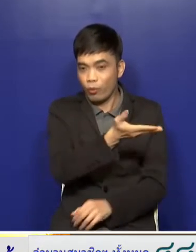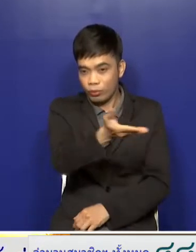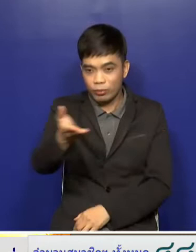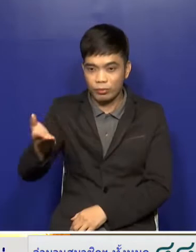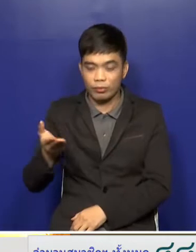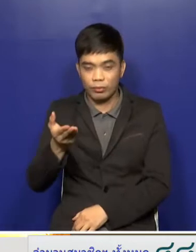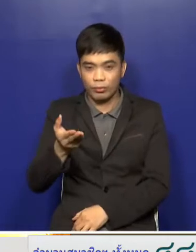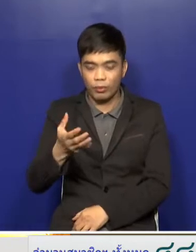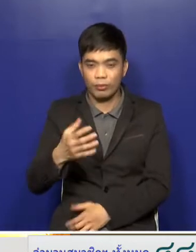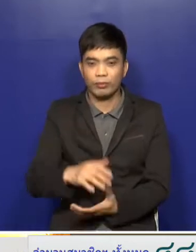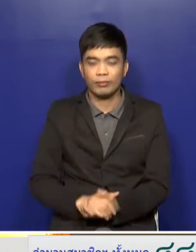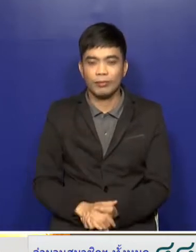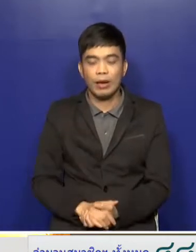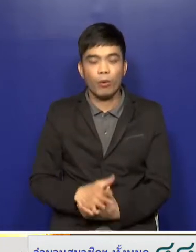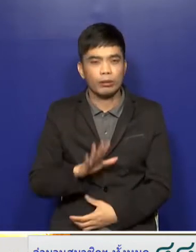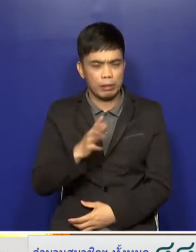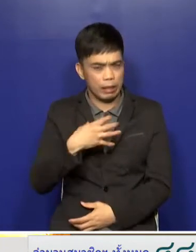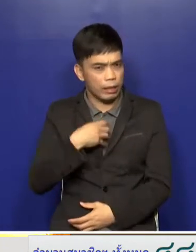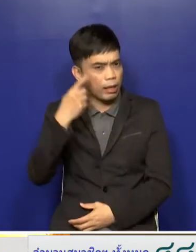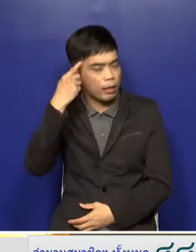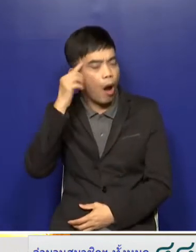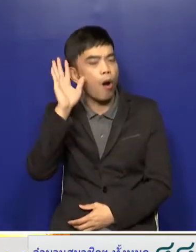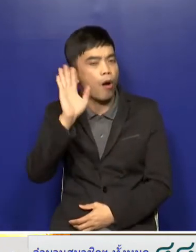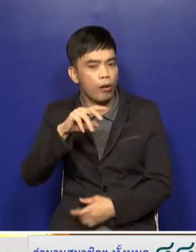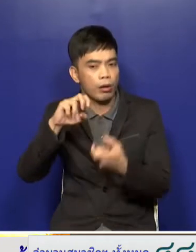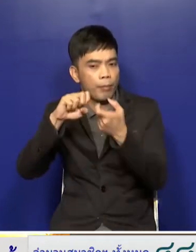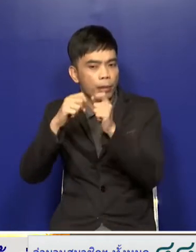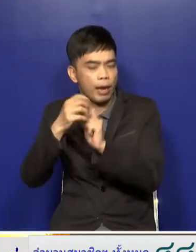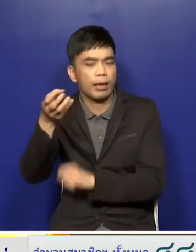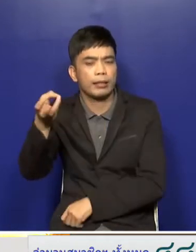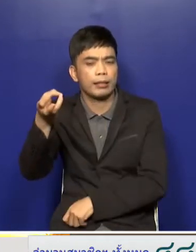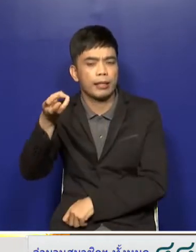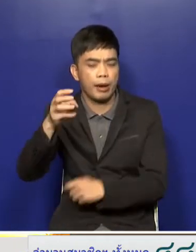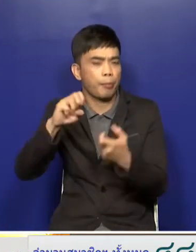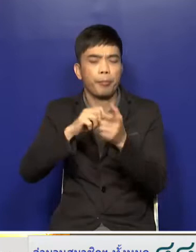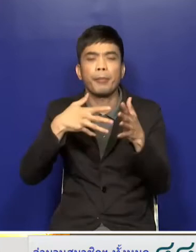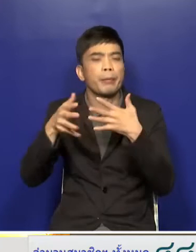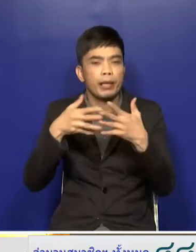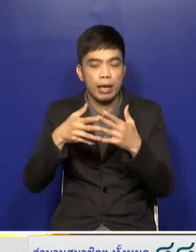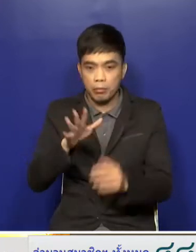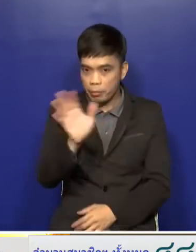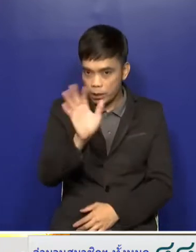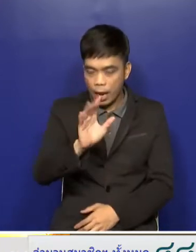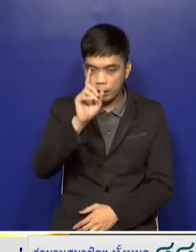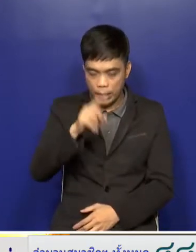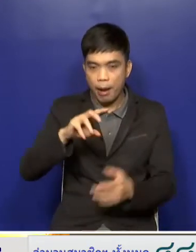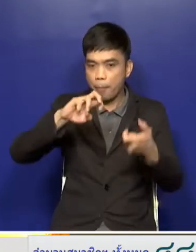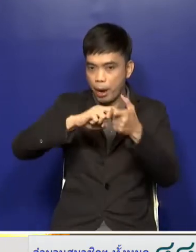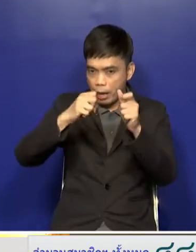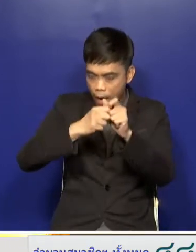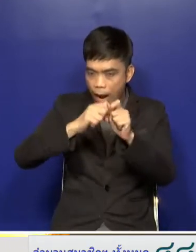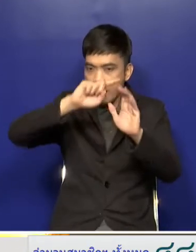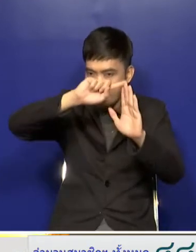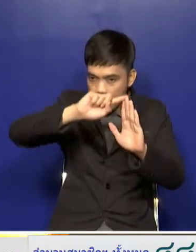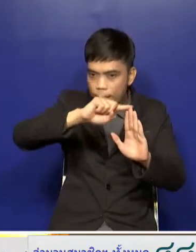อย่าคิดวเป็เรองเลๆนะครั เพรมัคือรากฐานหรอต้นกรำเนิดข